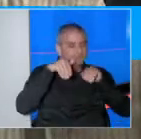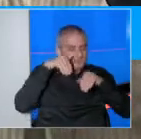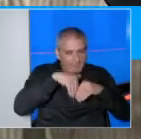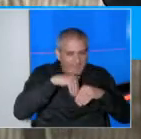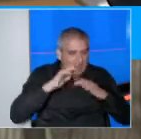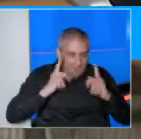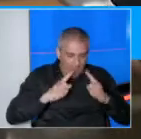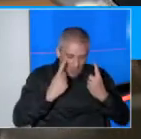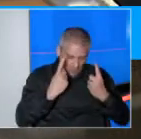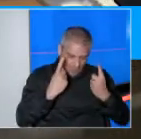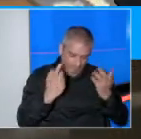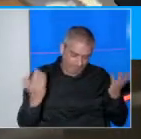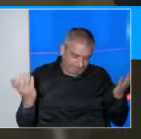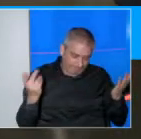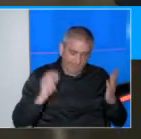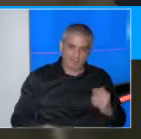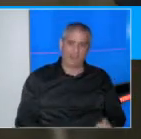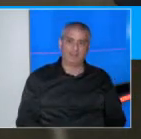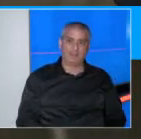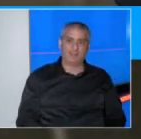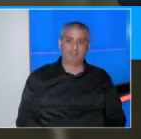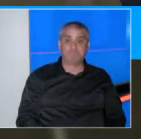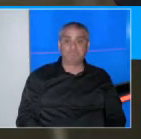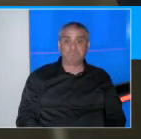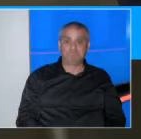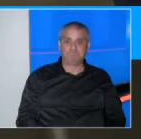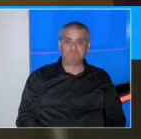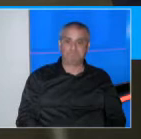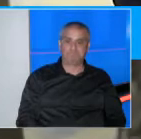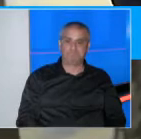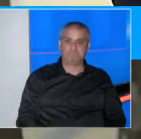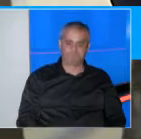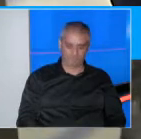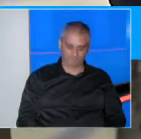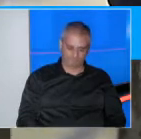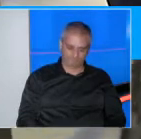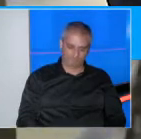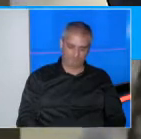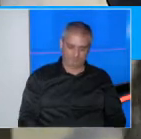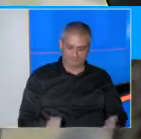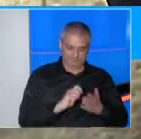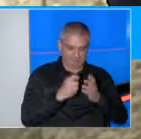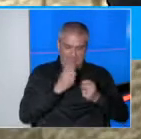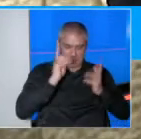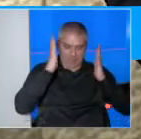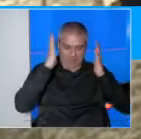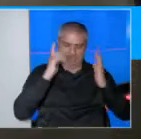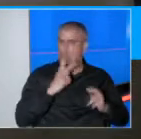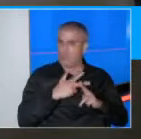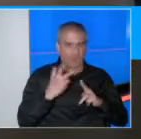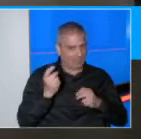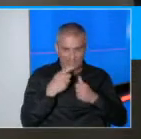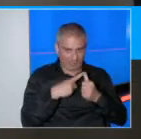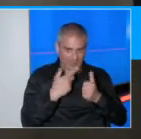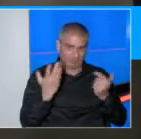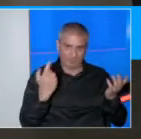הקלעים. אבל תיק החקלאות, איך נאמר, הוא לא באמת הבעיה העיקרית. כן, הוא לא, זה לא רק תיק החקלאות, בוא